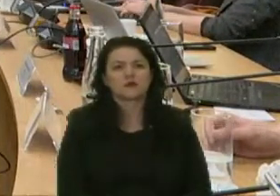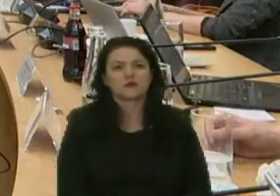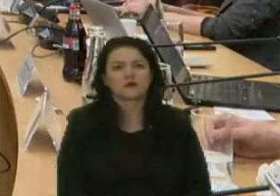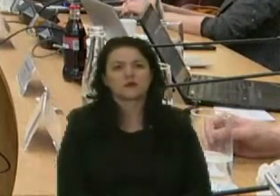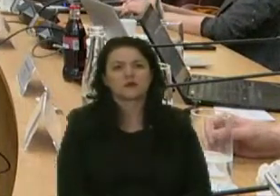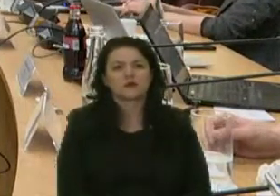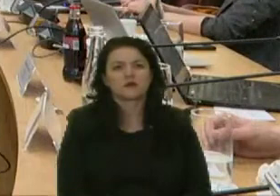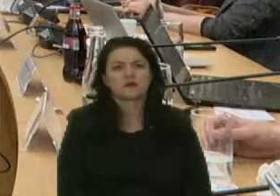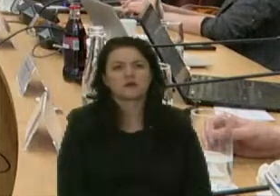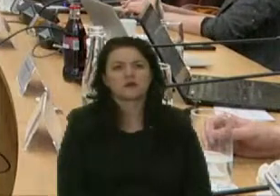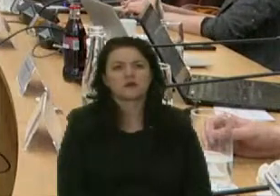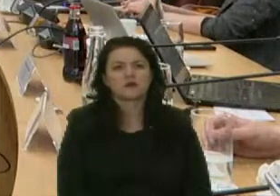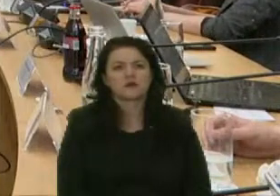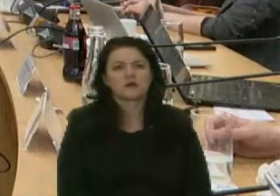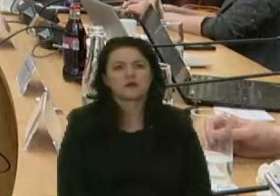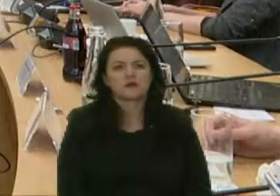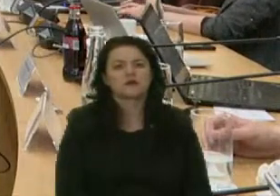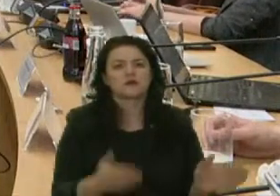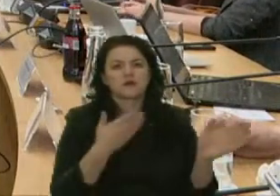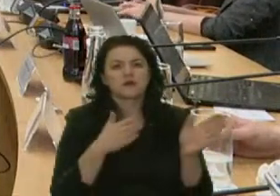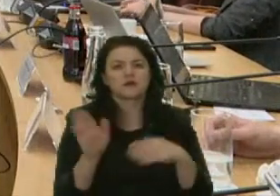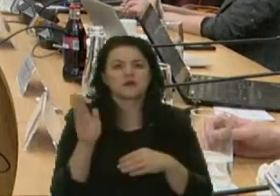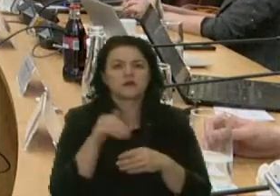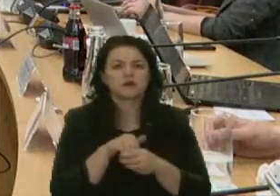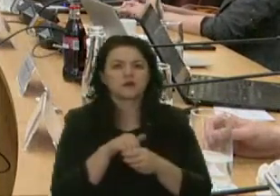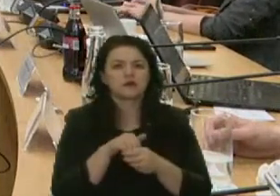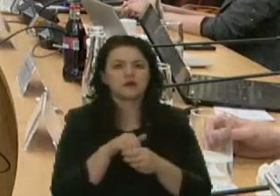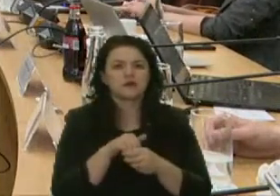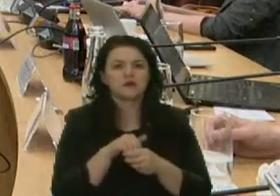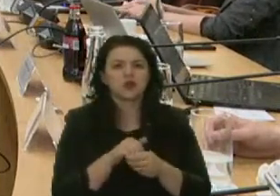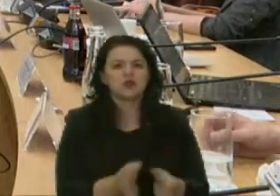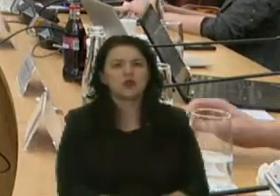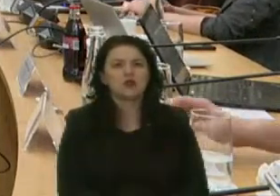35 ok supun la vot proiectul numărul